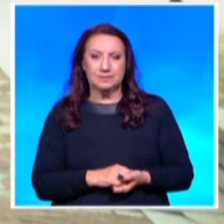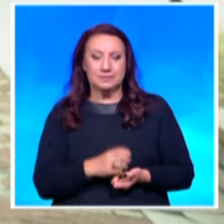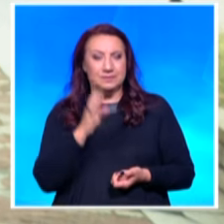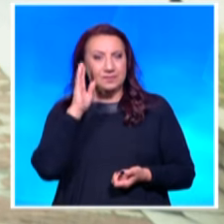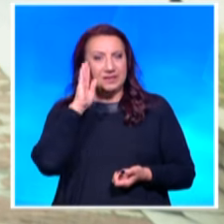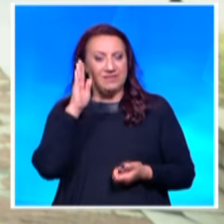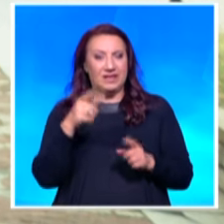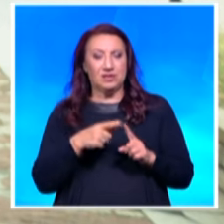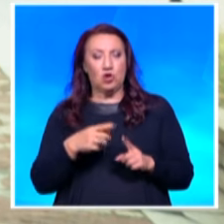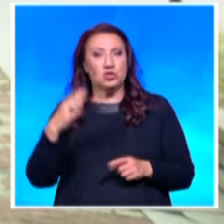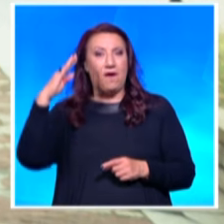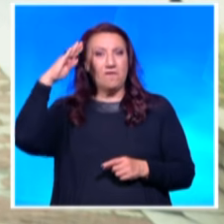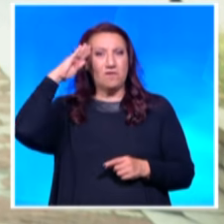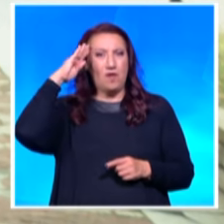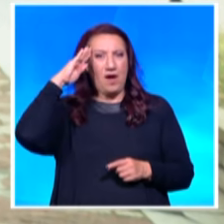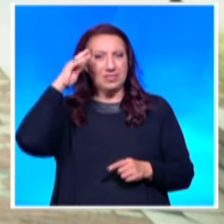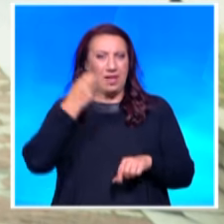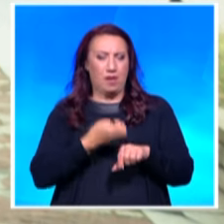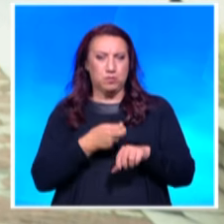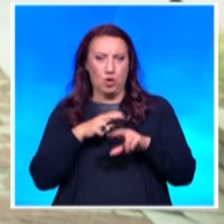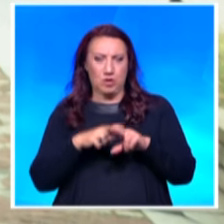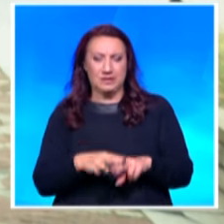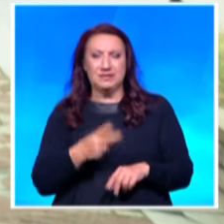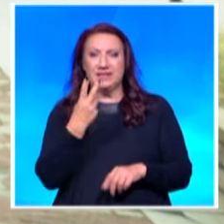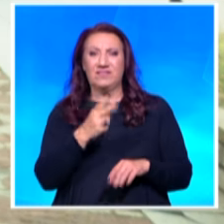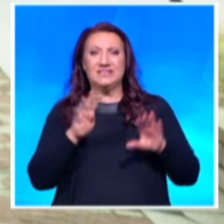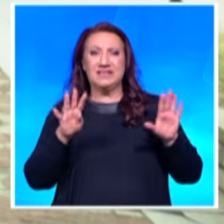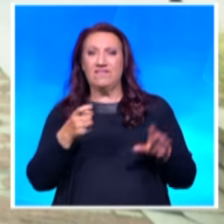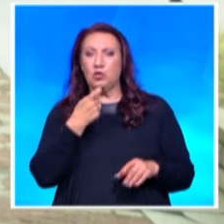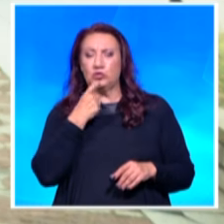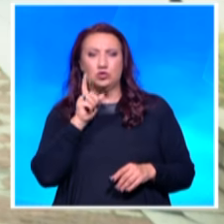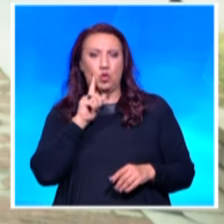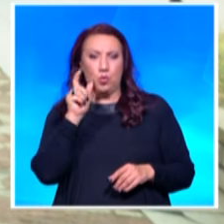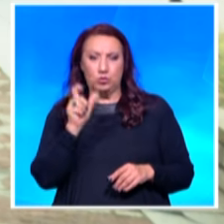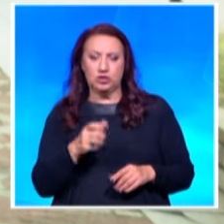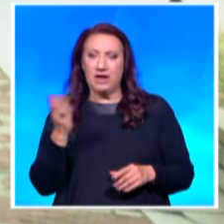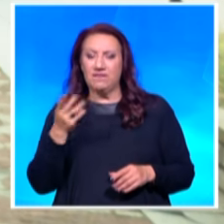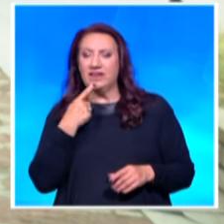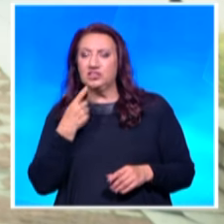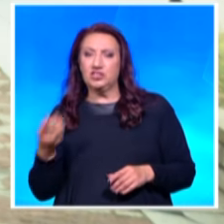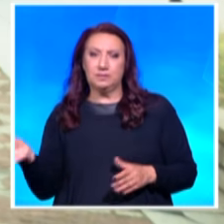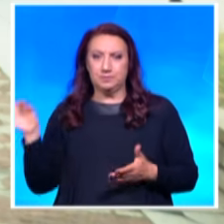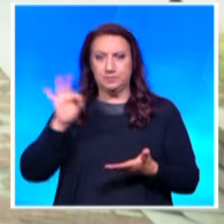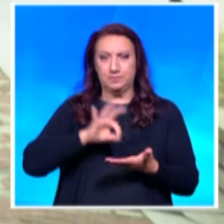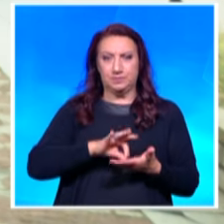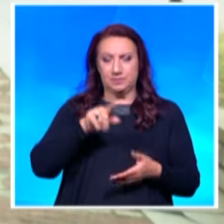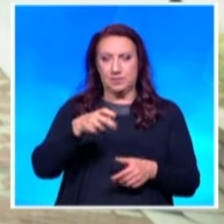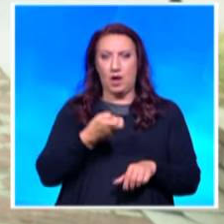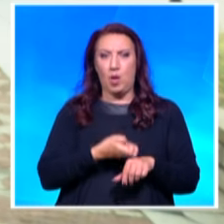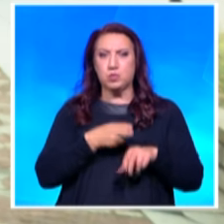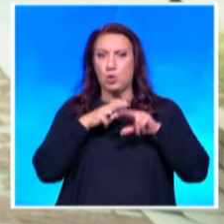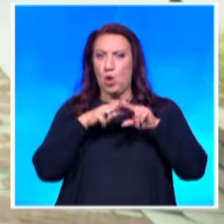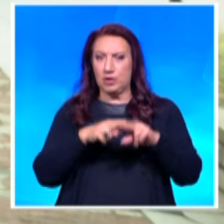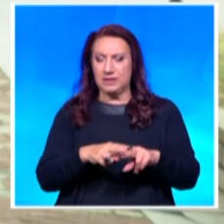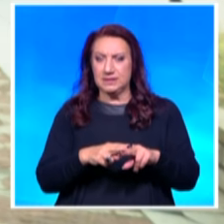Здравейте от Военно-медицинската академия. Точно така, 29-годишният привърженик на Левски вече е тук в болницата. Новината за това